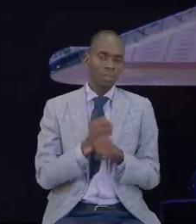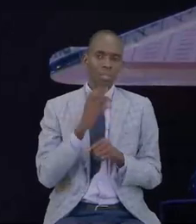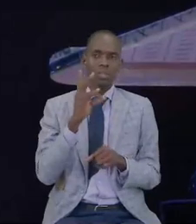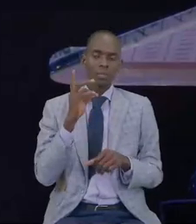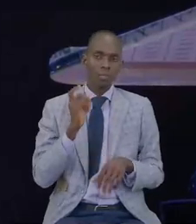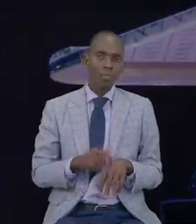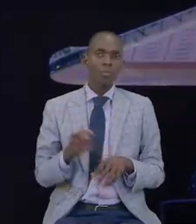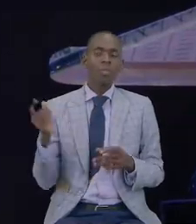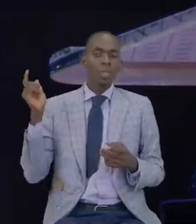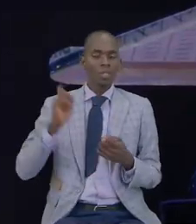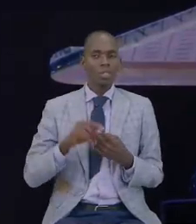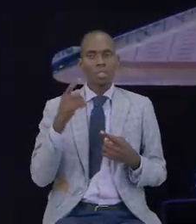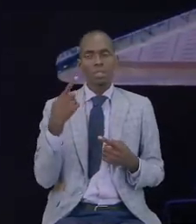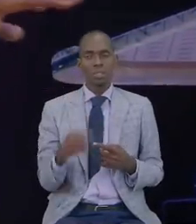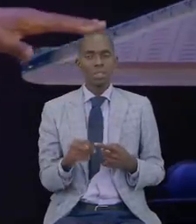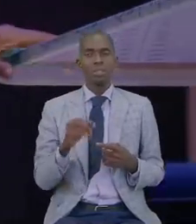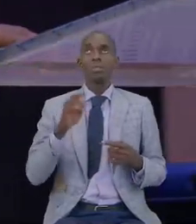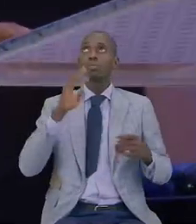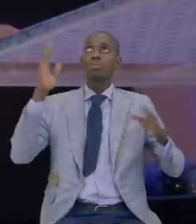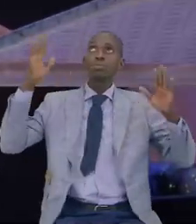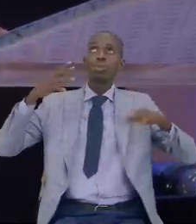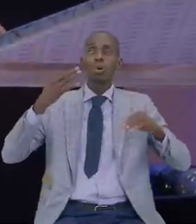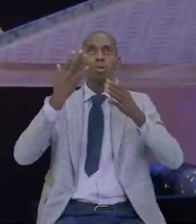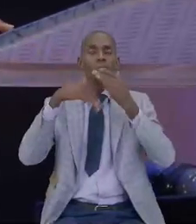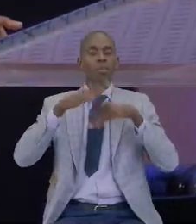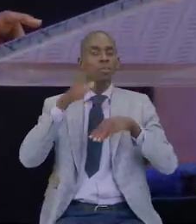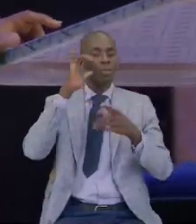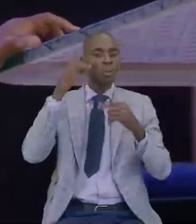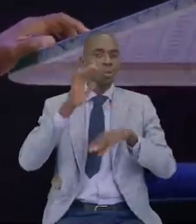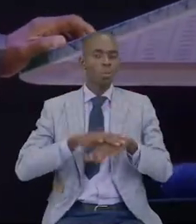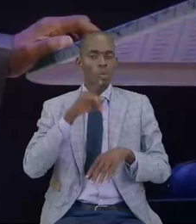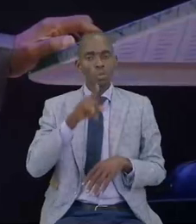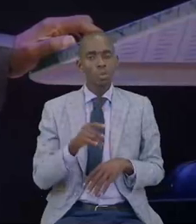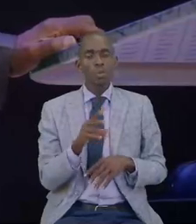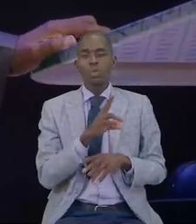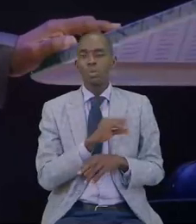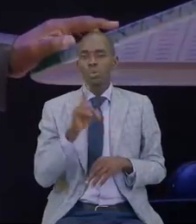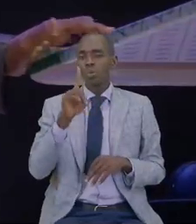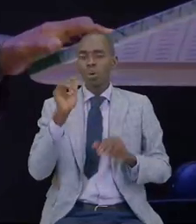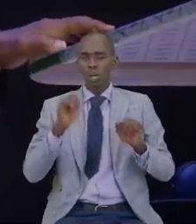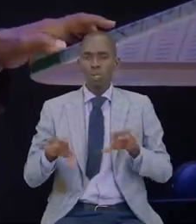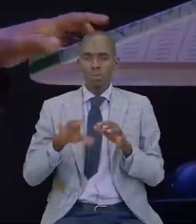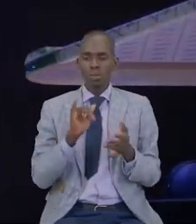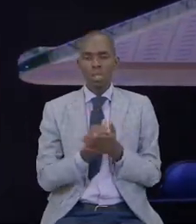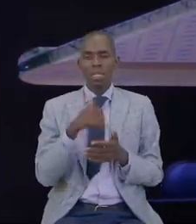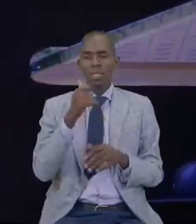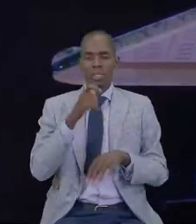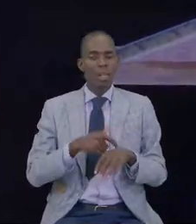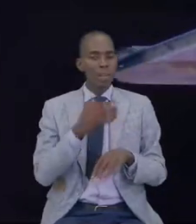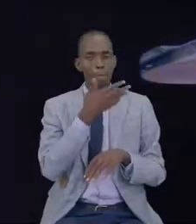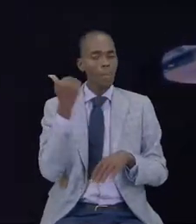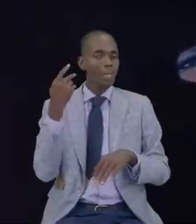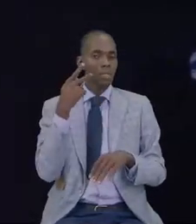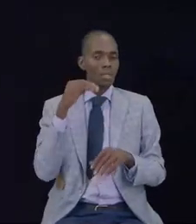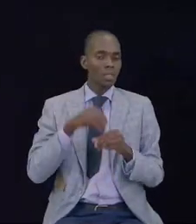du ciel tombe sur toi, 10 fois supérieure. Personne ne pouvait le faire. Et quand vous regardez le chapitre 5, vous